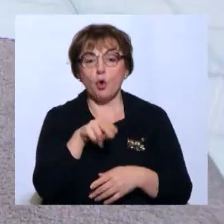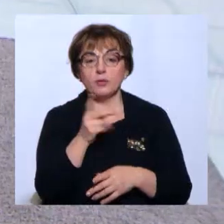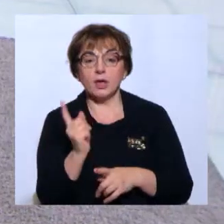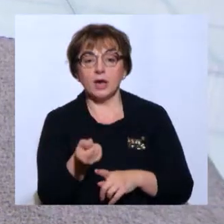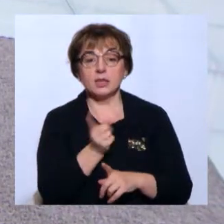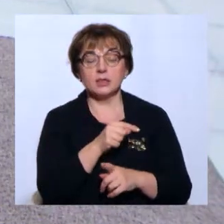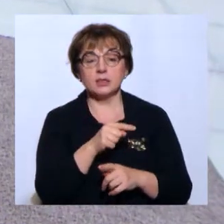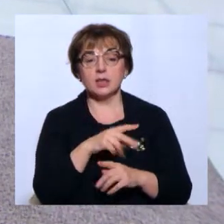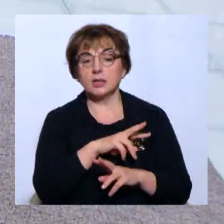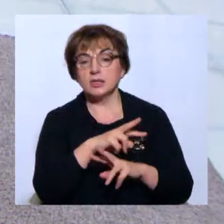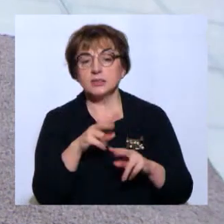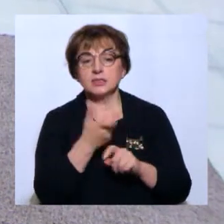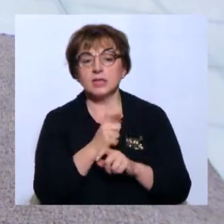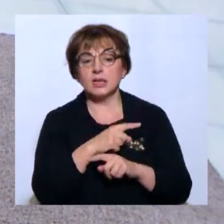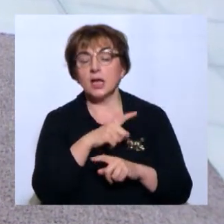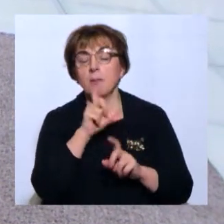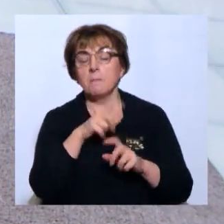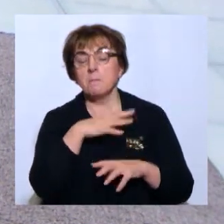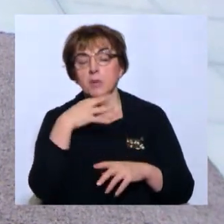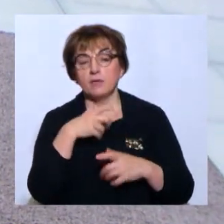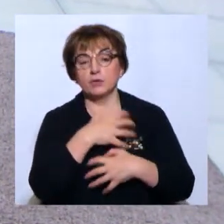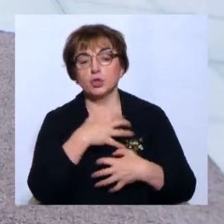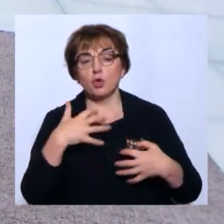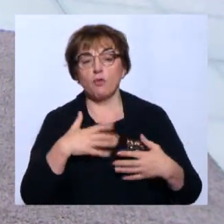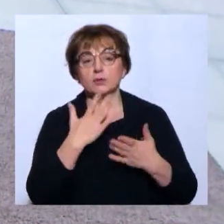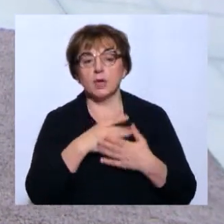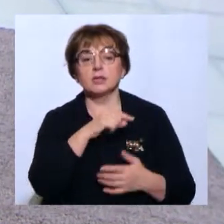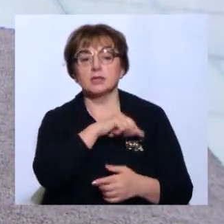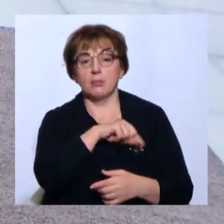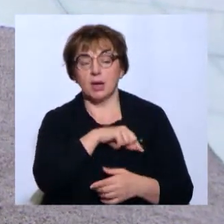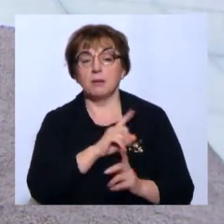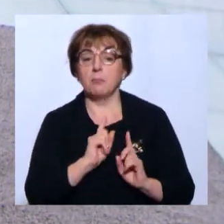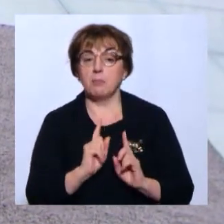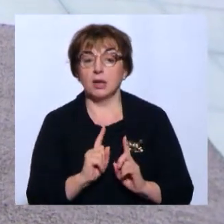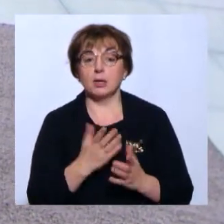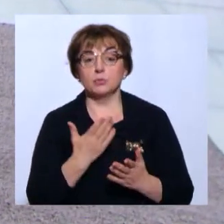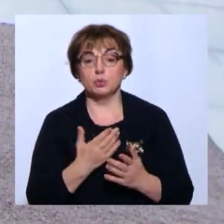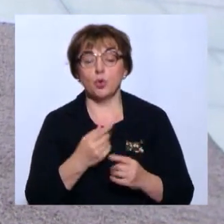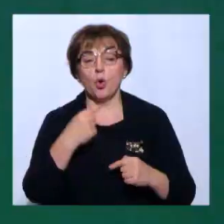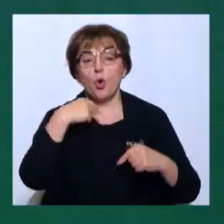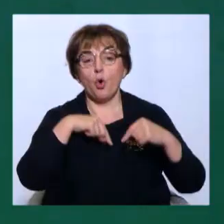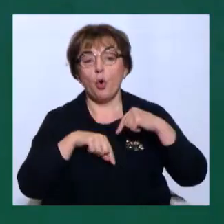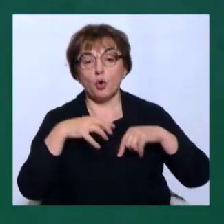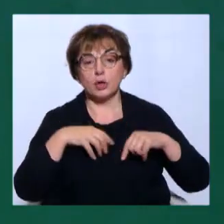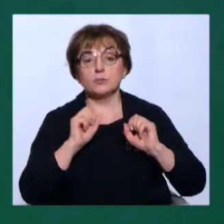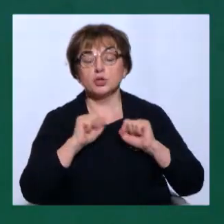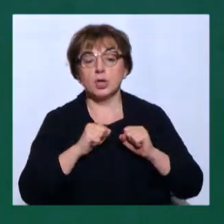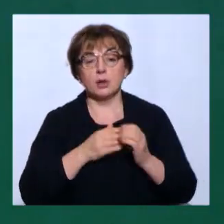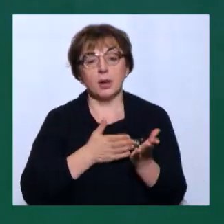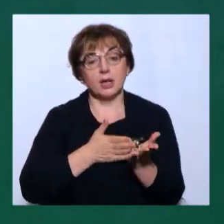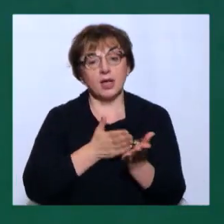ორმხრივი სიმეტრია ძალიან ბევრი ცხოველისთვის არის დამახასიათებელი. მაგრამ თუ ორგანიზმის შეიძლება